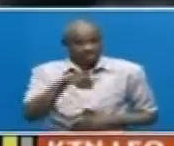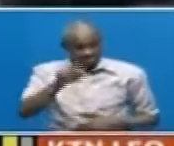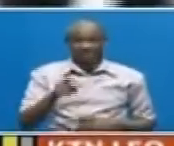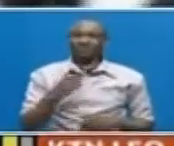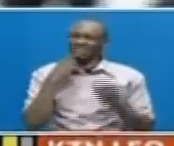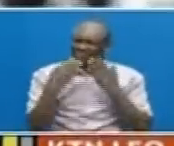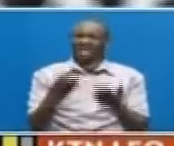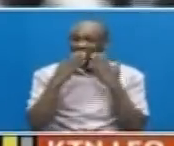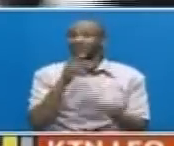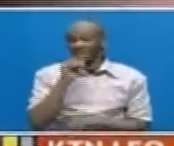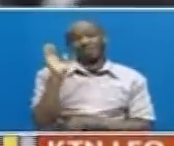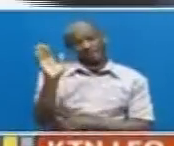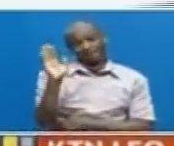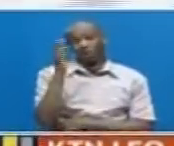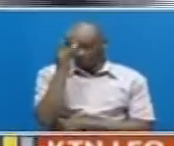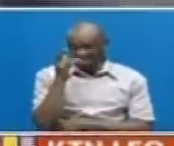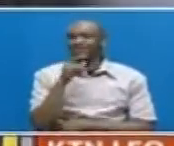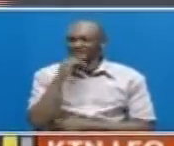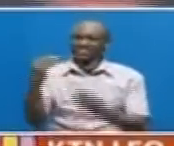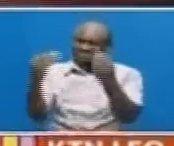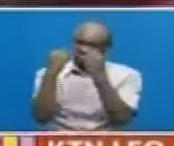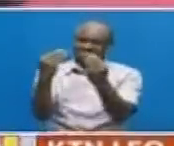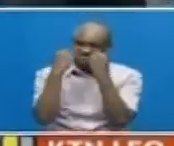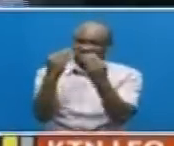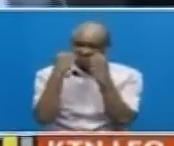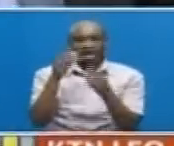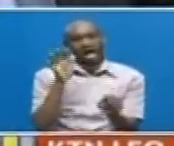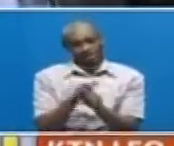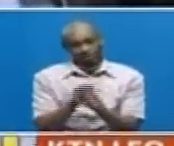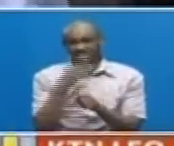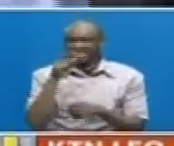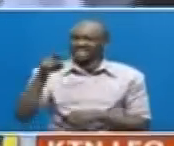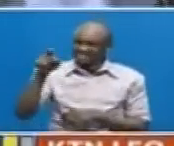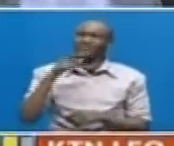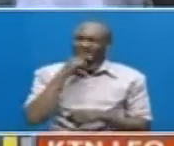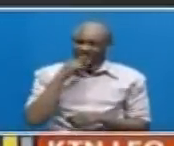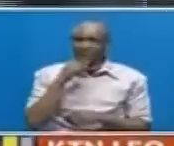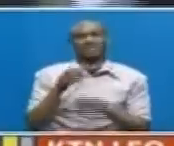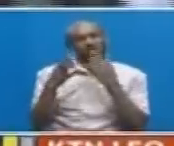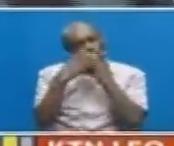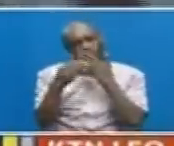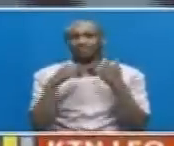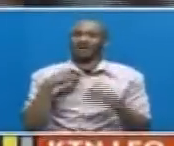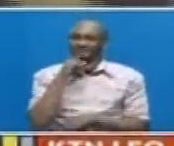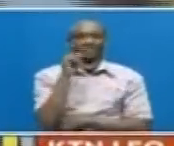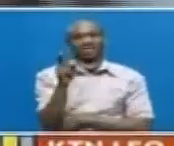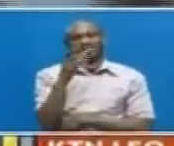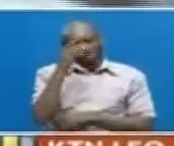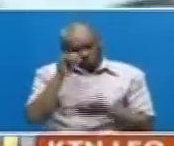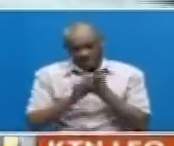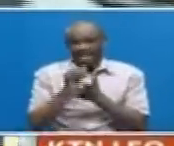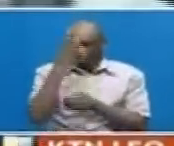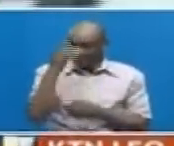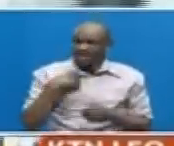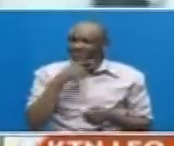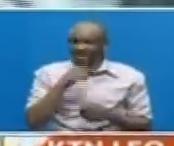ameishia kumshukuru babake mzazi kwa malezi aliyompea, kiasi cha kusema yeye ndio kioo chake katika jamii kutokana na jinsi